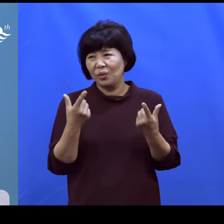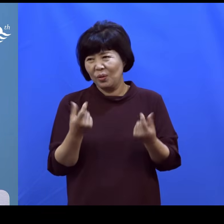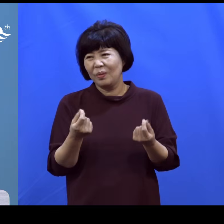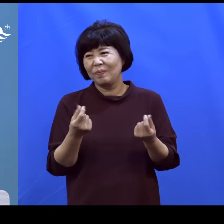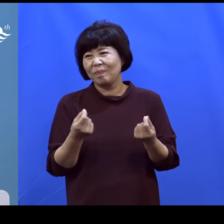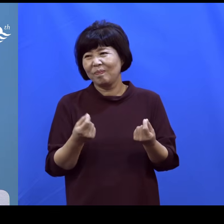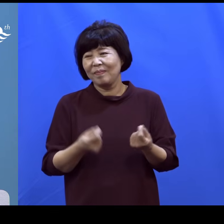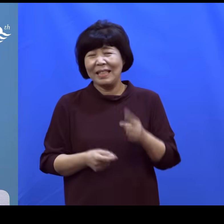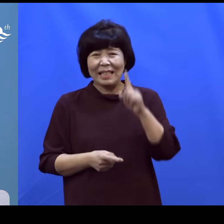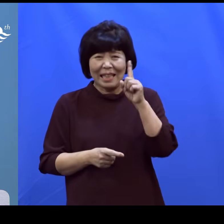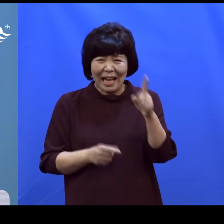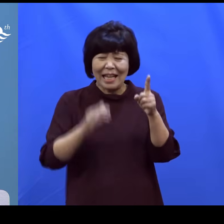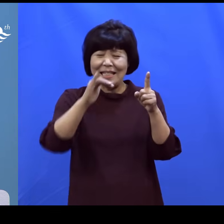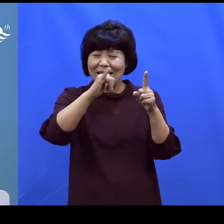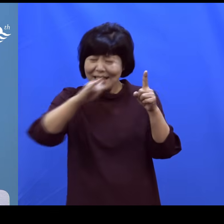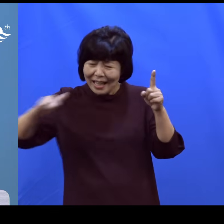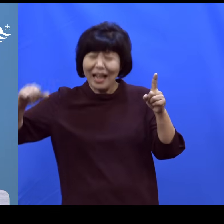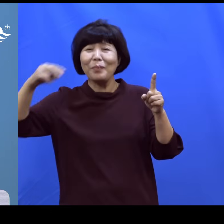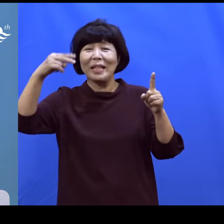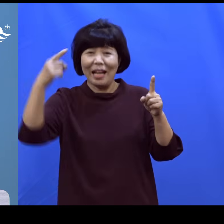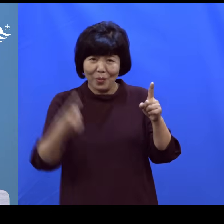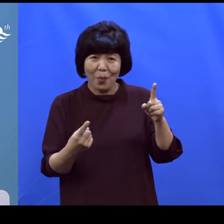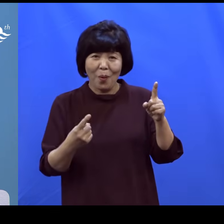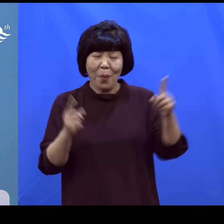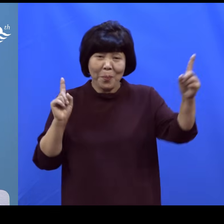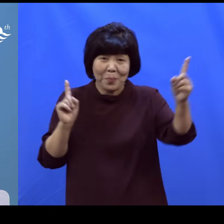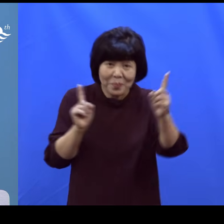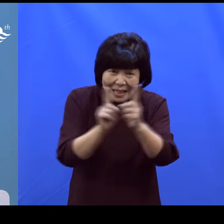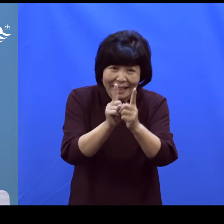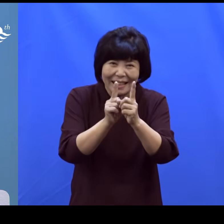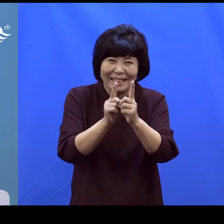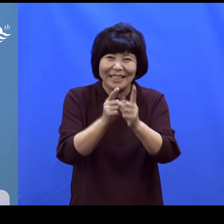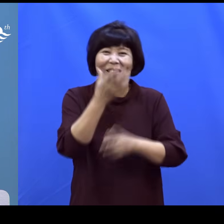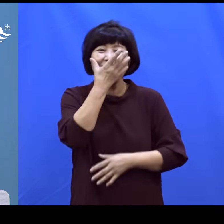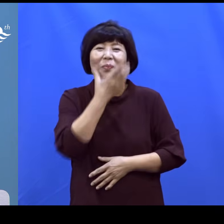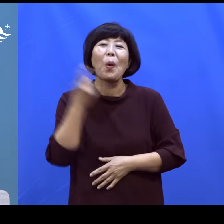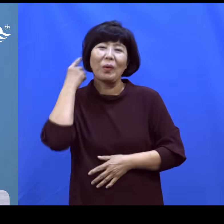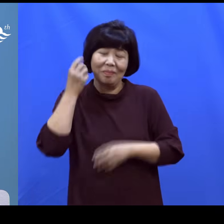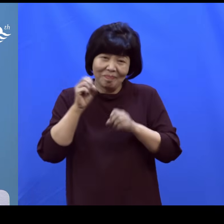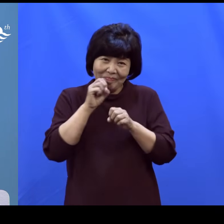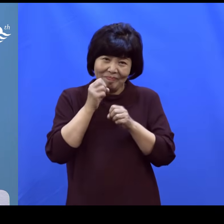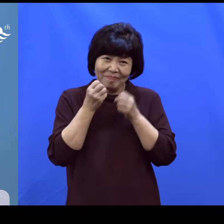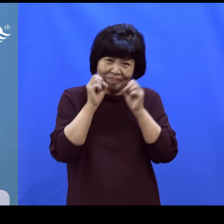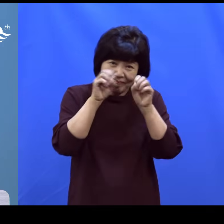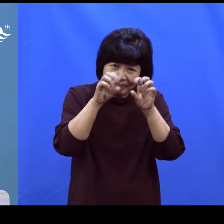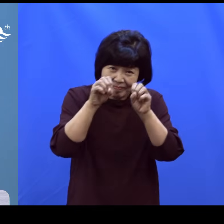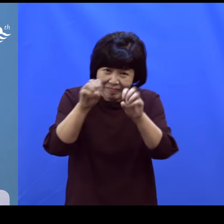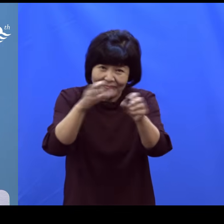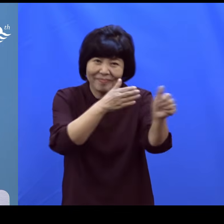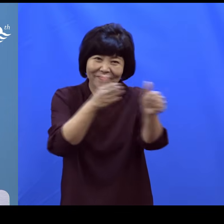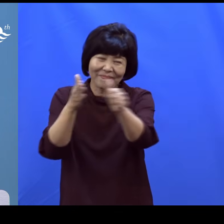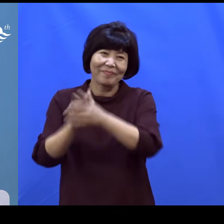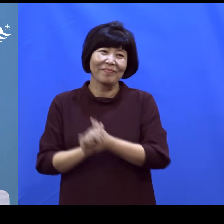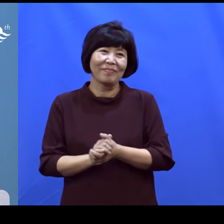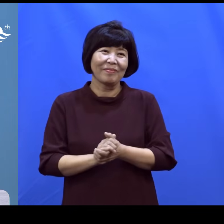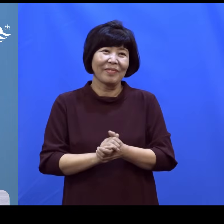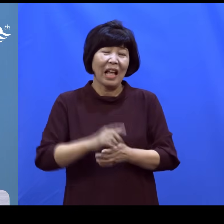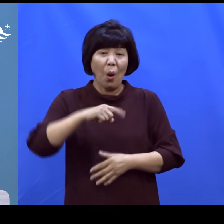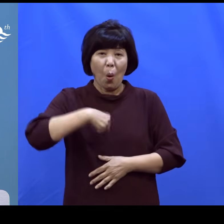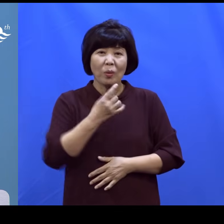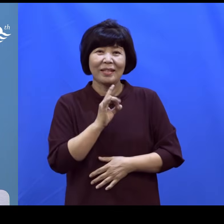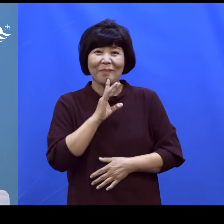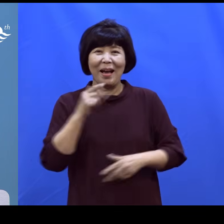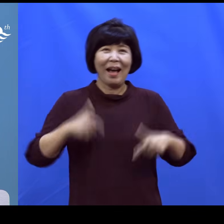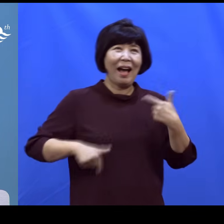사람만이라도 예수의 탄생을 알리는 여러분들 되시기를 축원합니다. 나만의 성탄이 아니라 우리